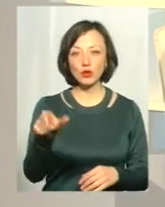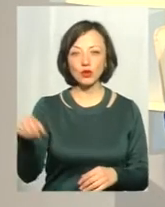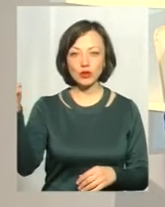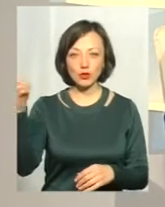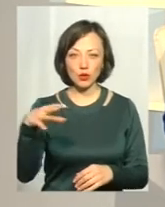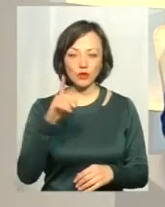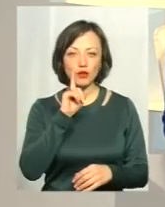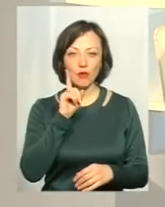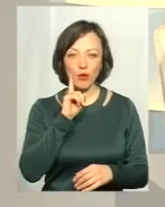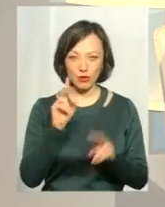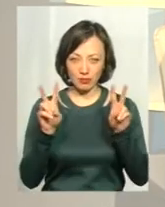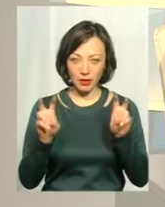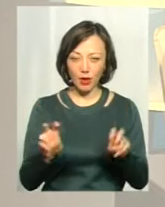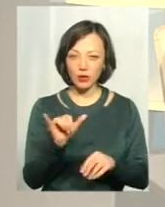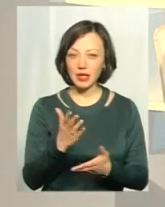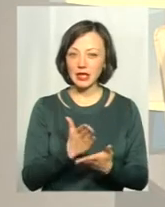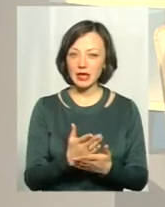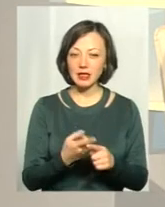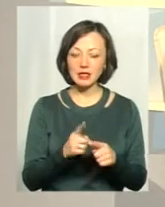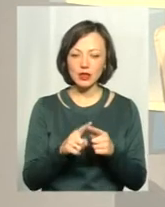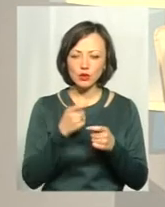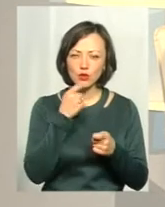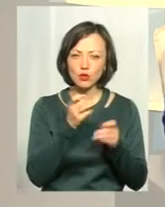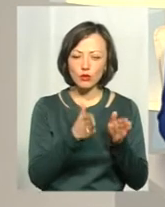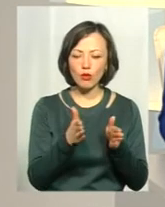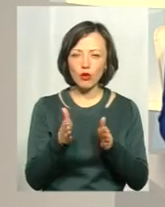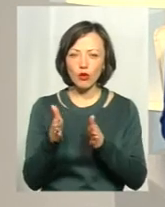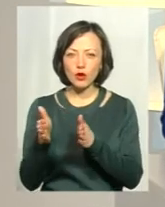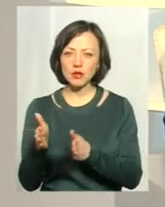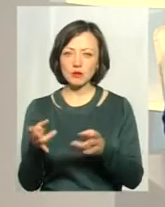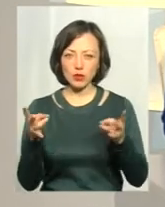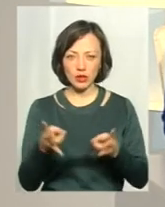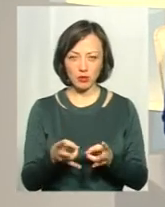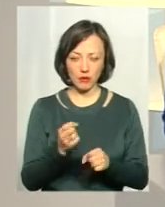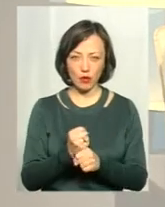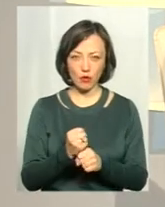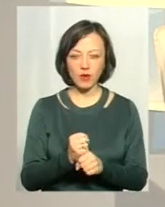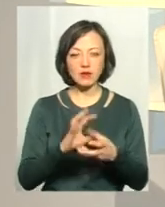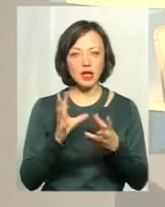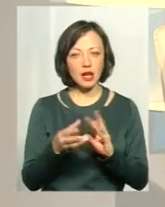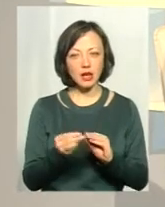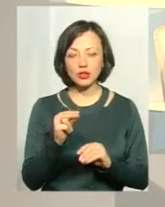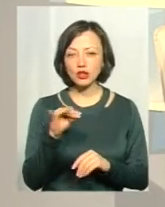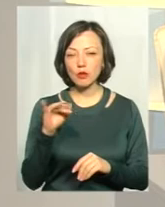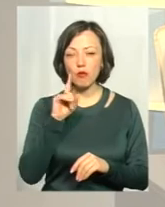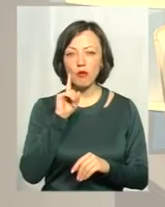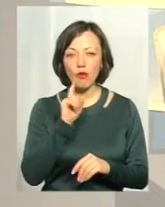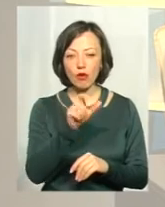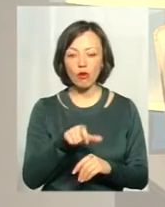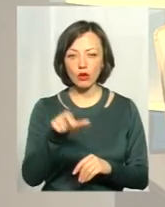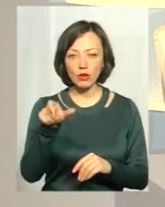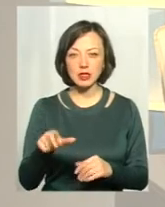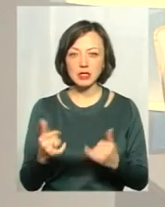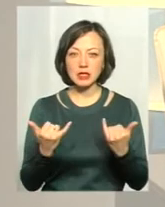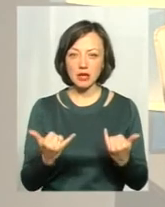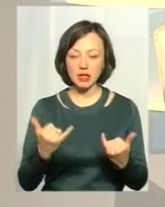сонячну молодь. Чому? Тому що в них є оця скрупульозність, яка потрібна. Взагалі, чи молодь, яка